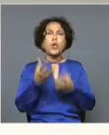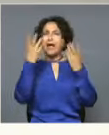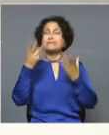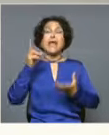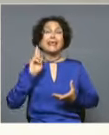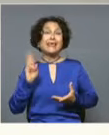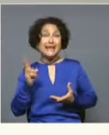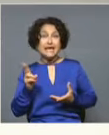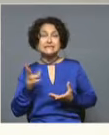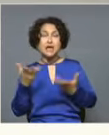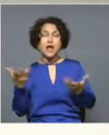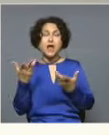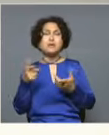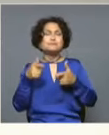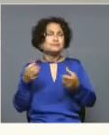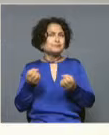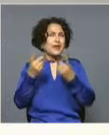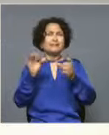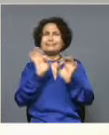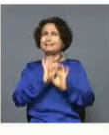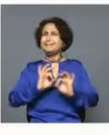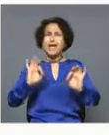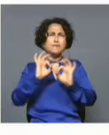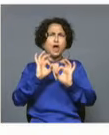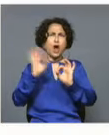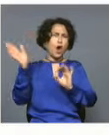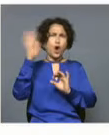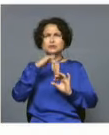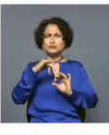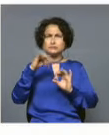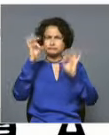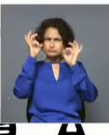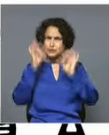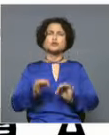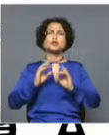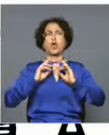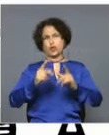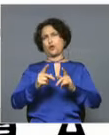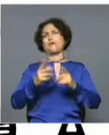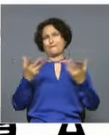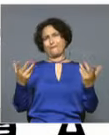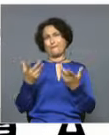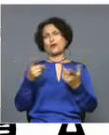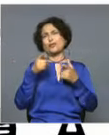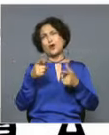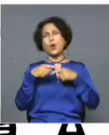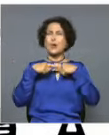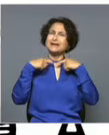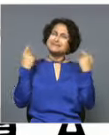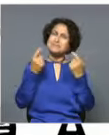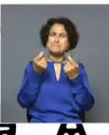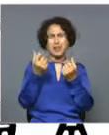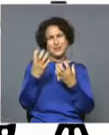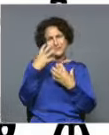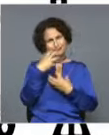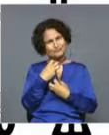е един въпрос, който все още няма категоричния си отговор, но с риск да ви разочаровам, но това